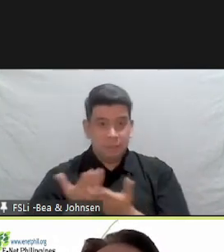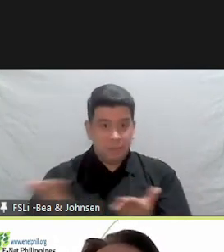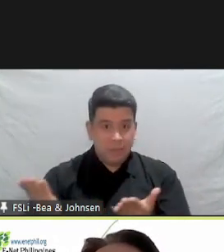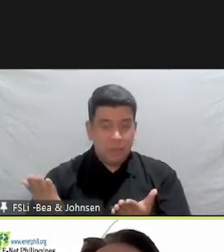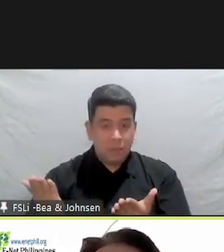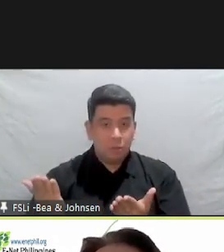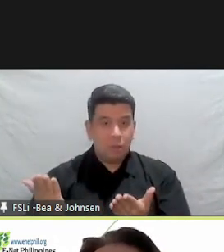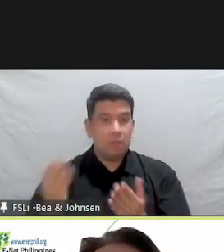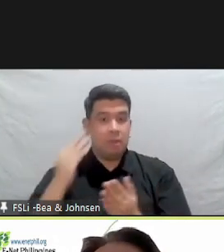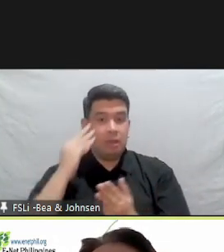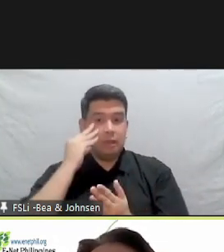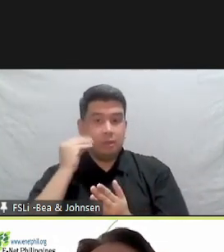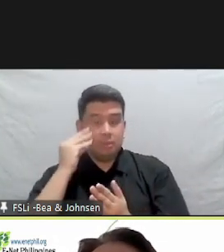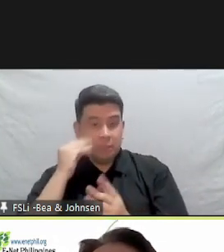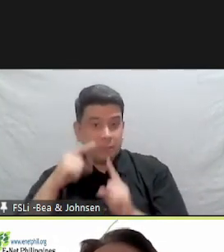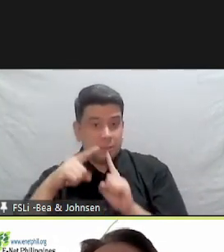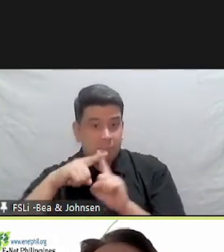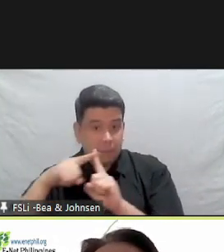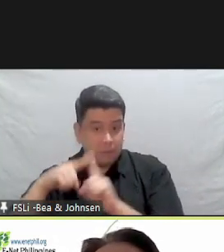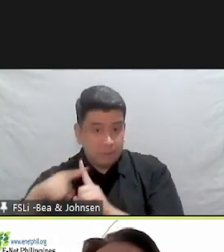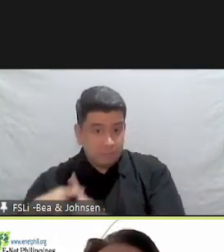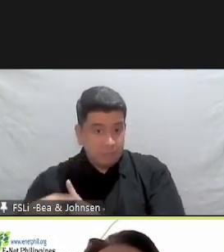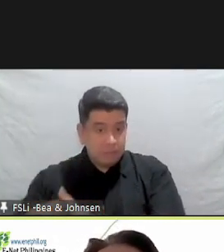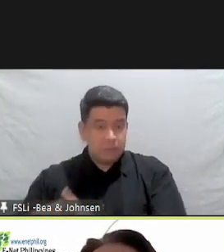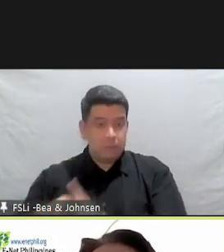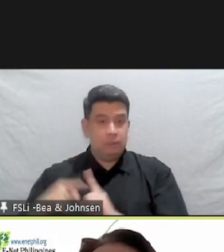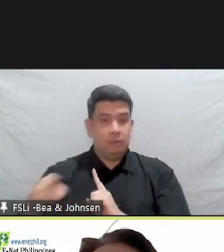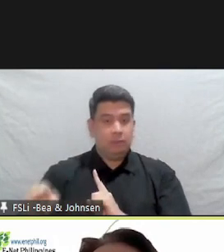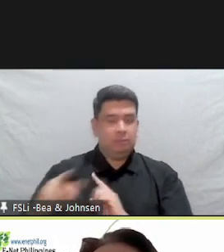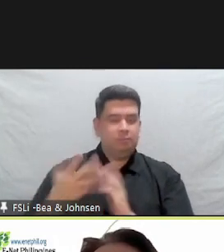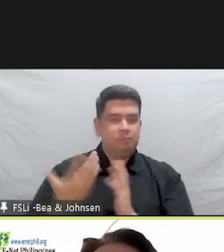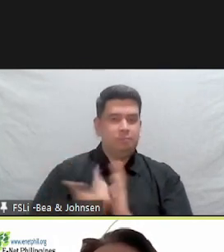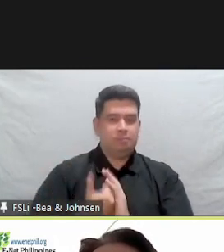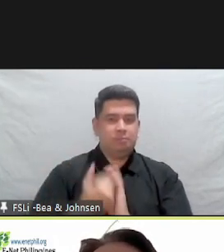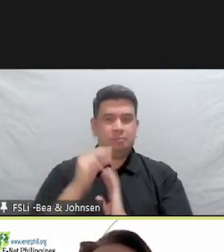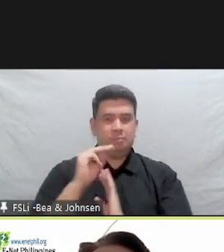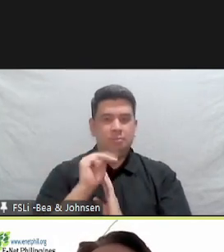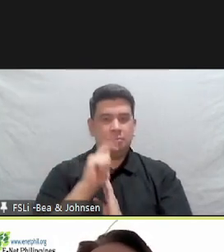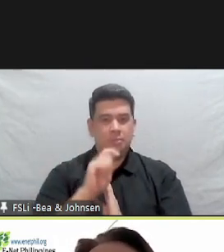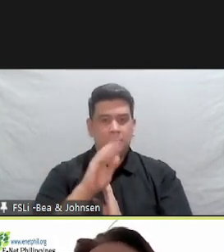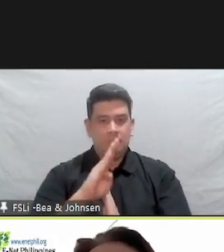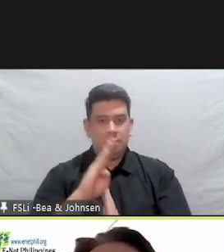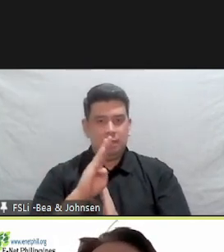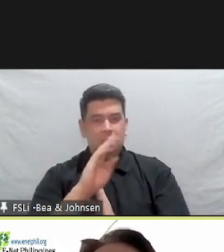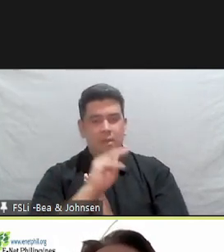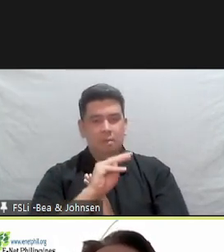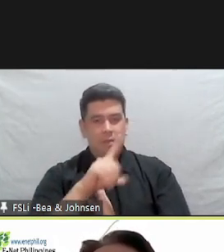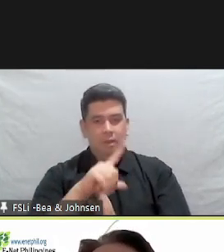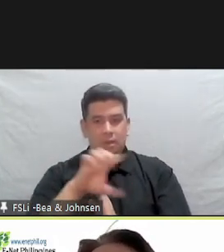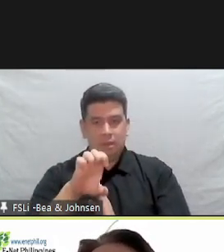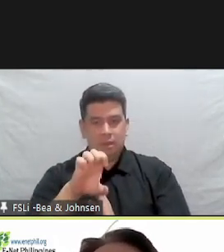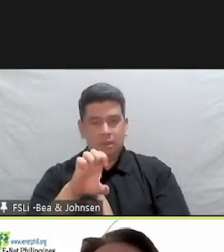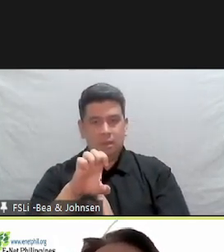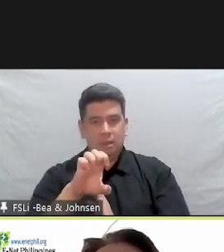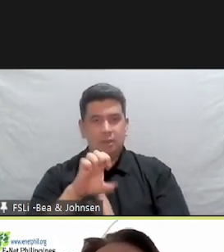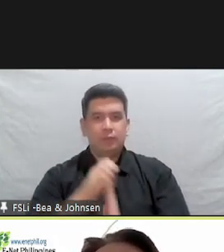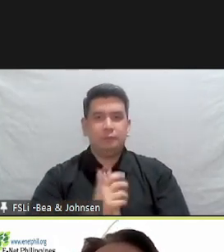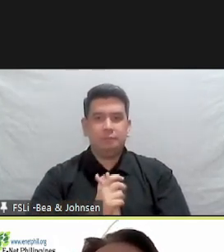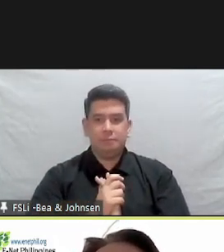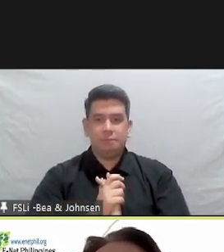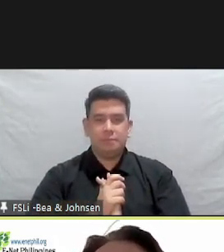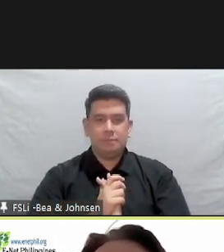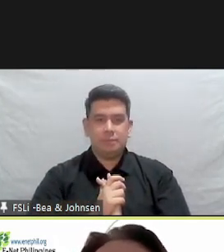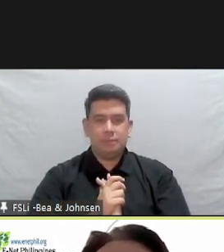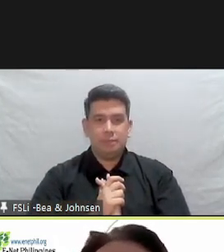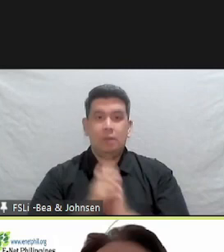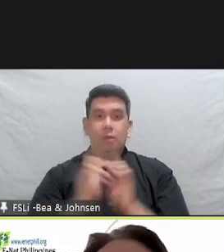karanasan at kasanayan sa pagtuturo at pagkatuto ng MTBMLE at gayon din ang mabubuting pagsisikap